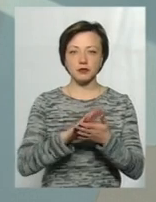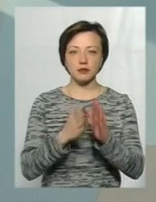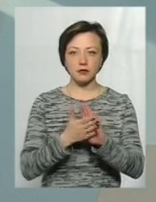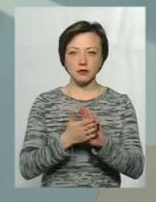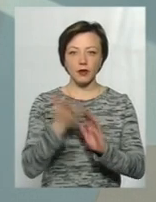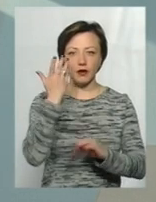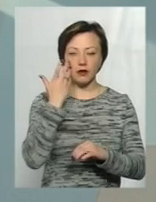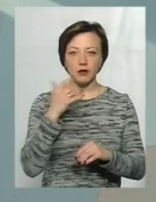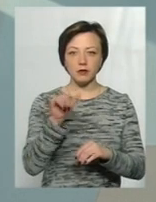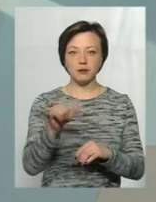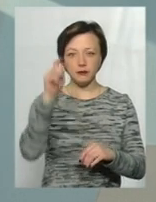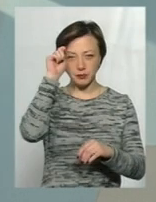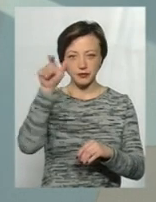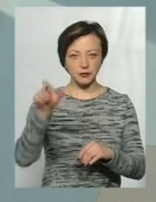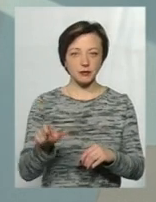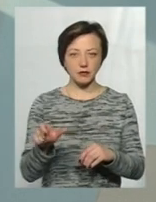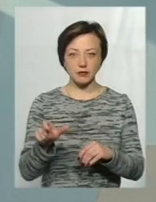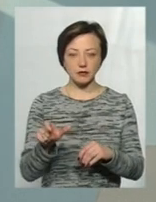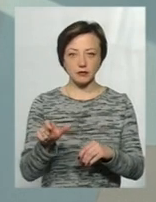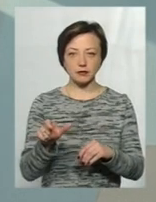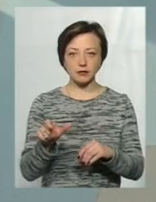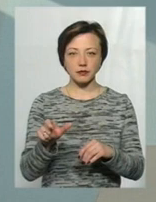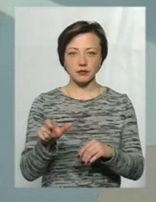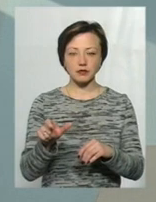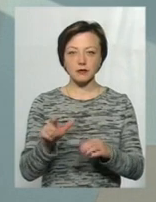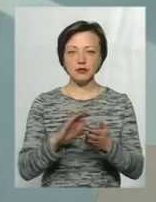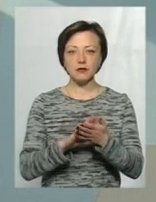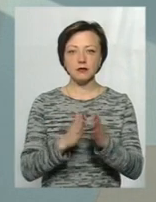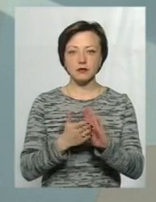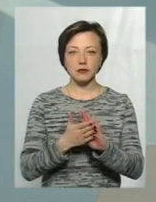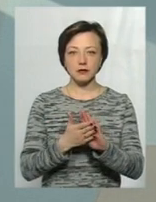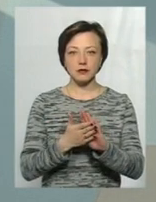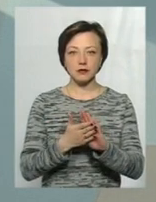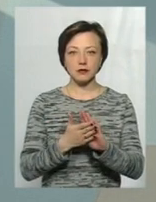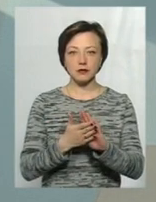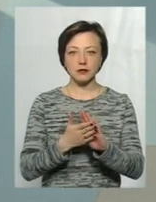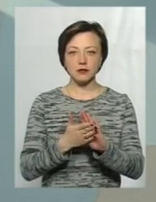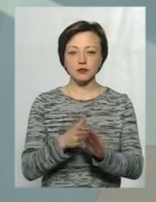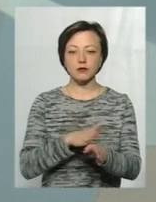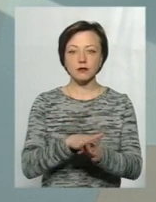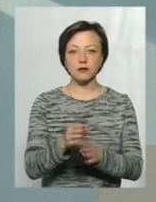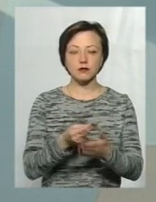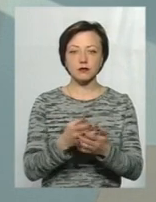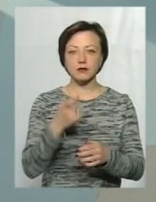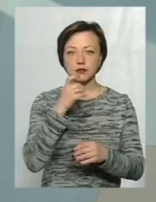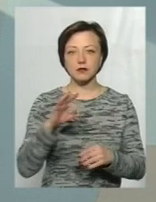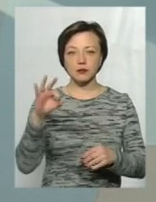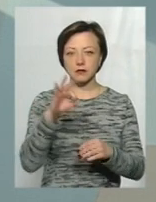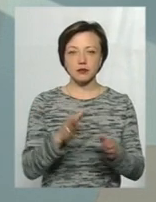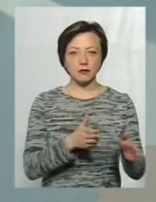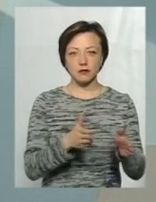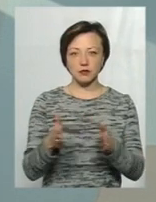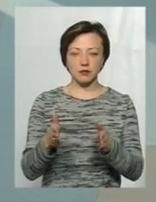в чоловіка, ну, це абсолютно зі сторони жінки, ситуація, коли повноцінна яйцеклітина не дозріває,